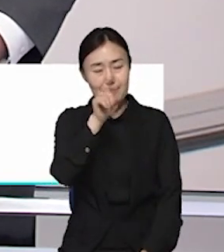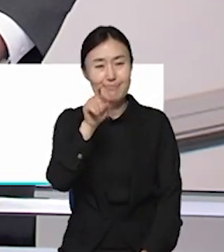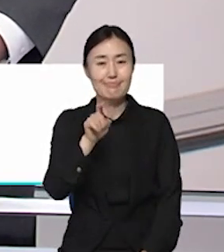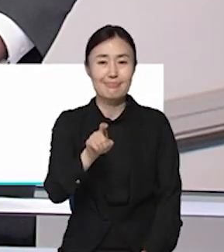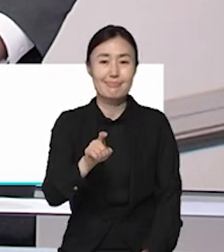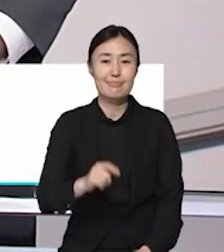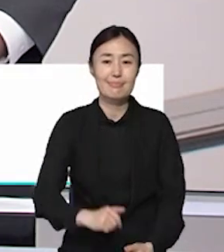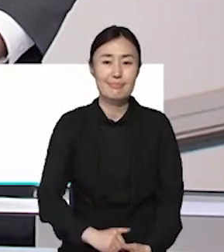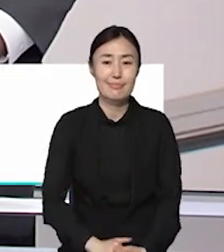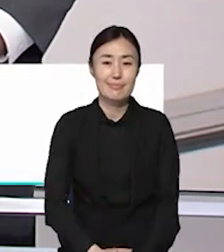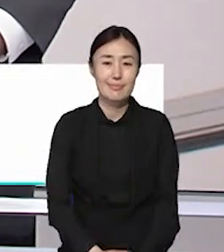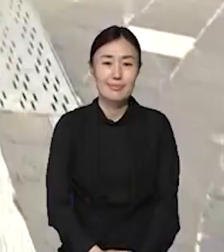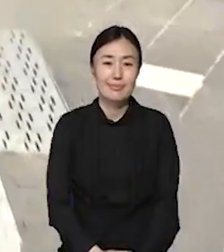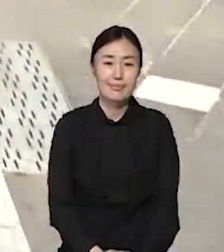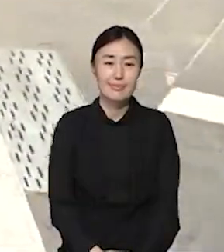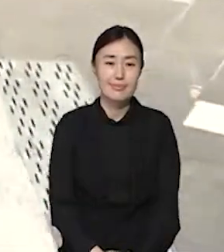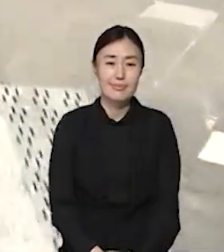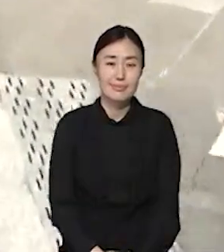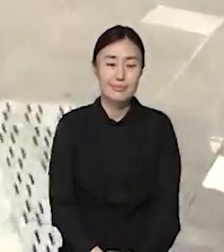살펴봤습니다.